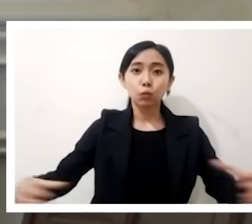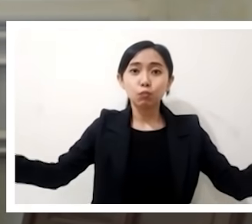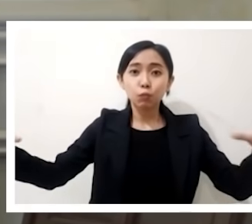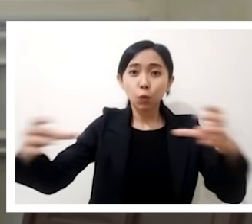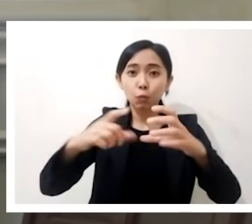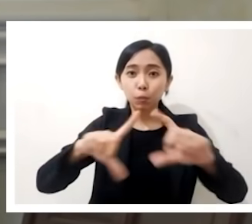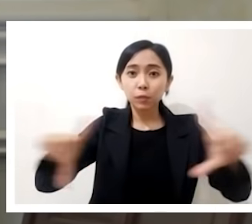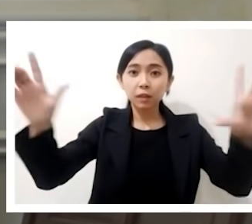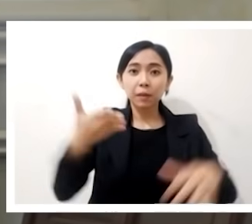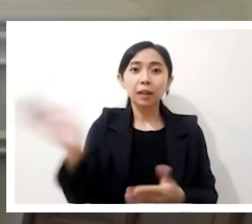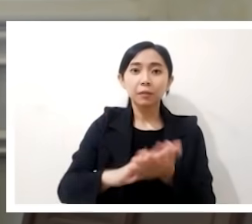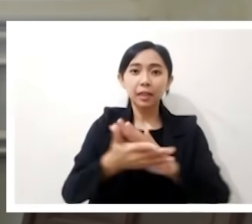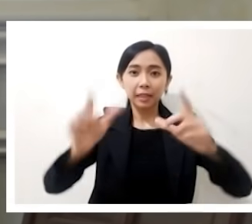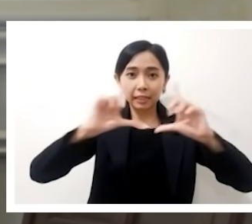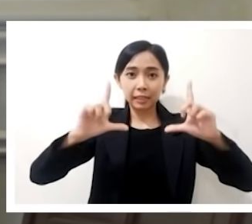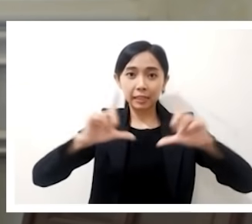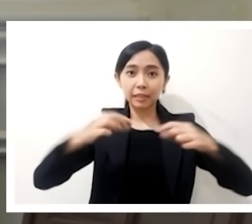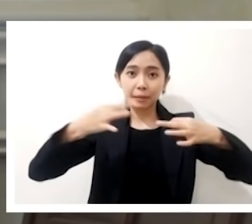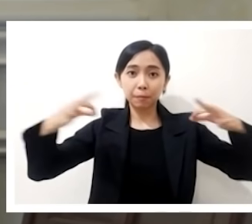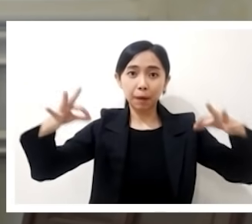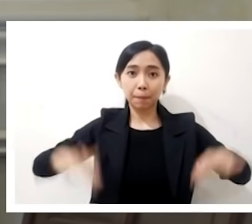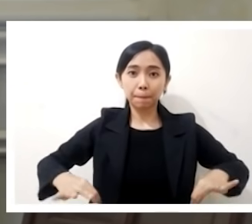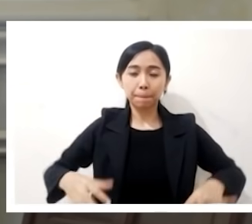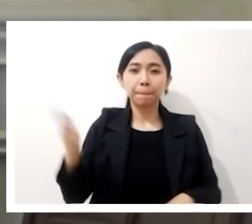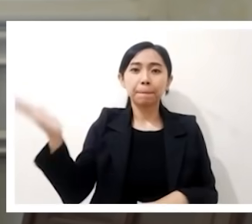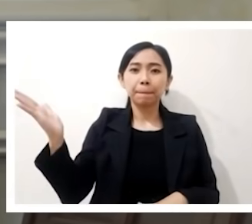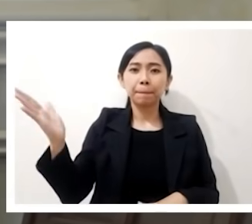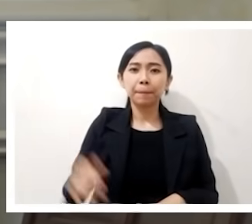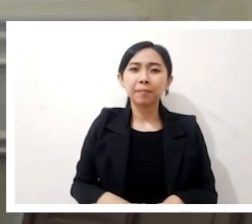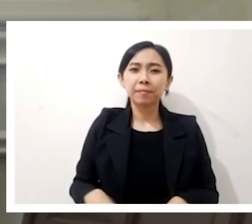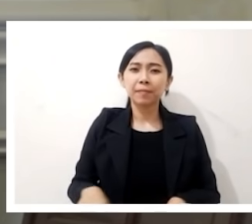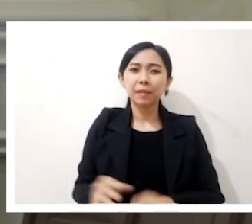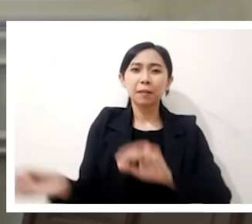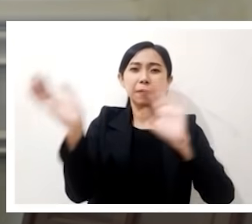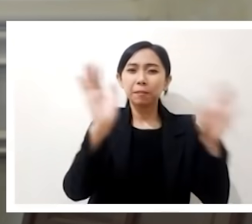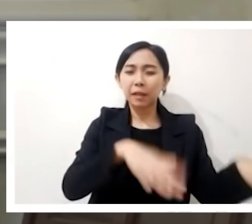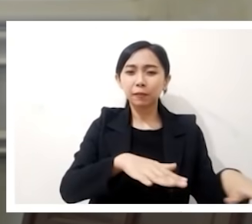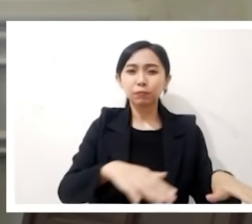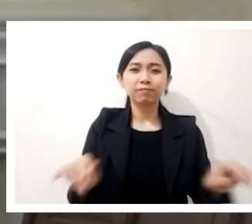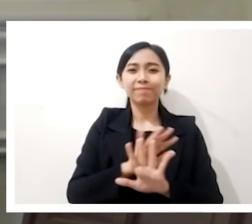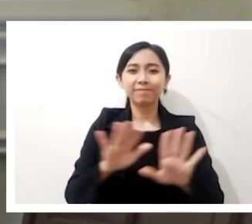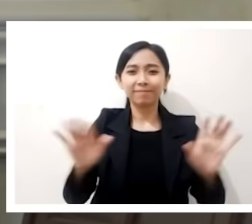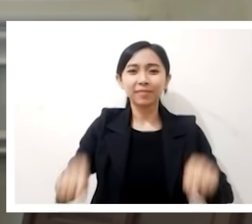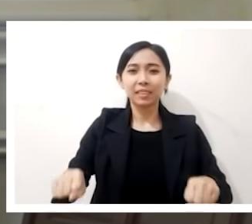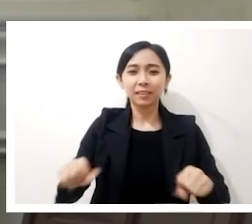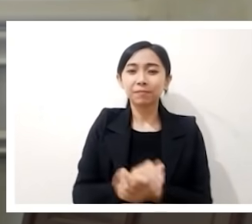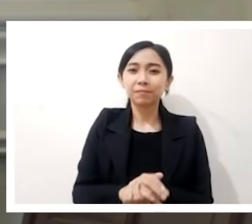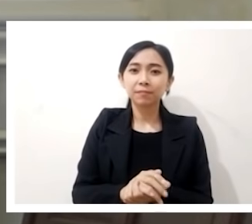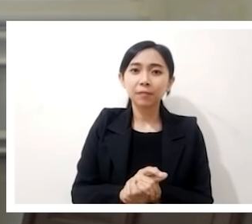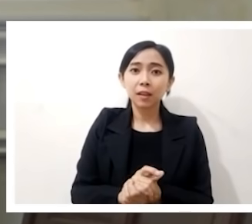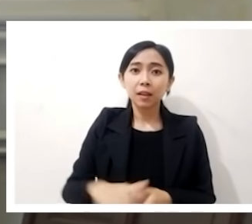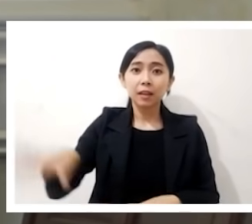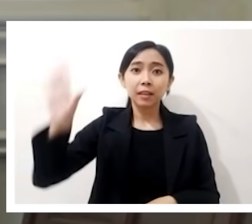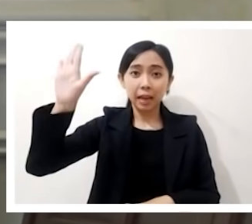Dan dalam jumlah yang besar mereka telah menjadi imam, karena mereka dicegah oleh maut untuk tetap menjabat imam.